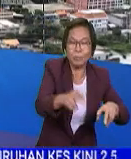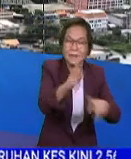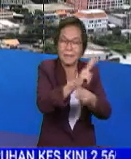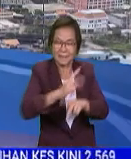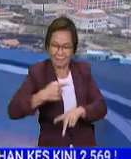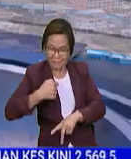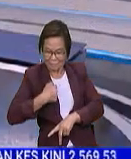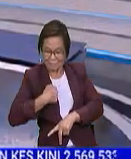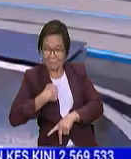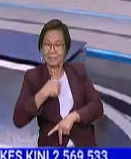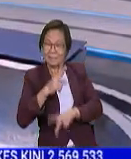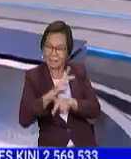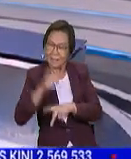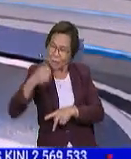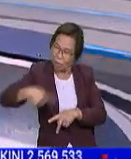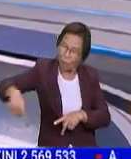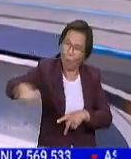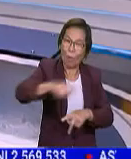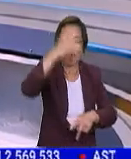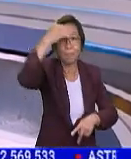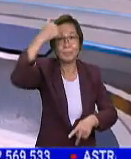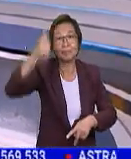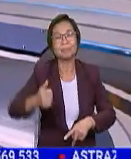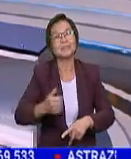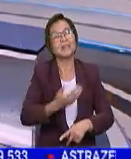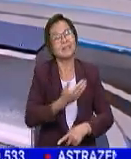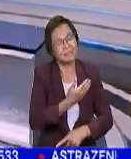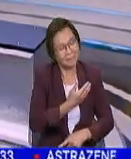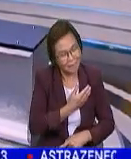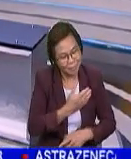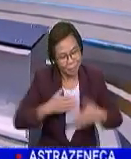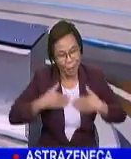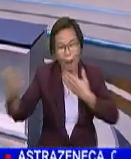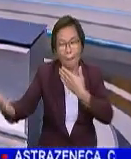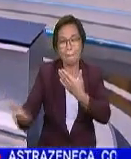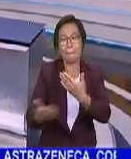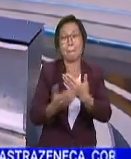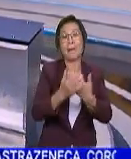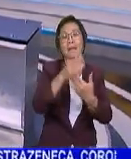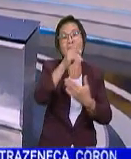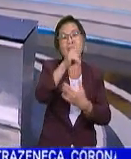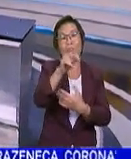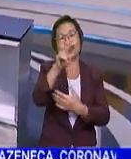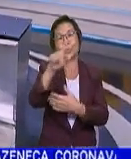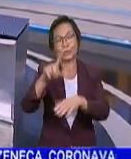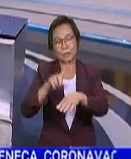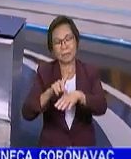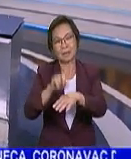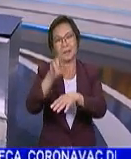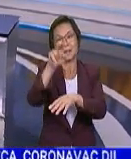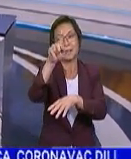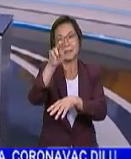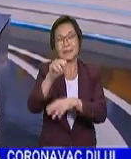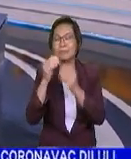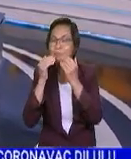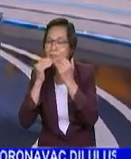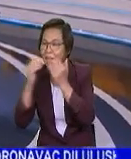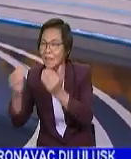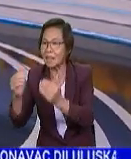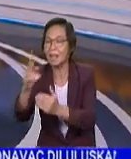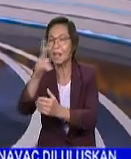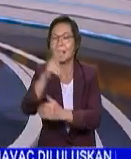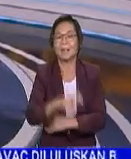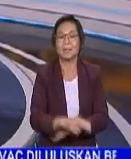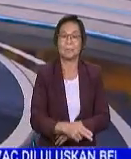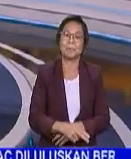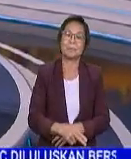diri lindung semua Assalamualaikum dan salam sejahtera kembali bersama Nurul di angkasa Puri Terima kasih Nor